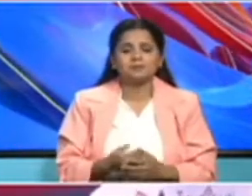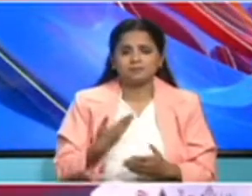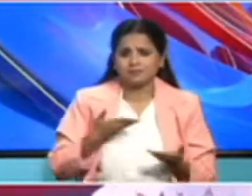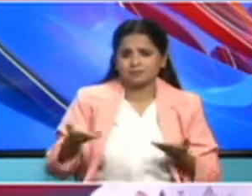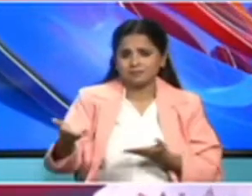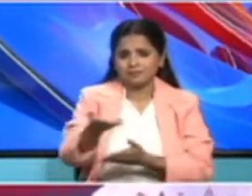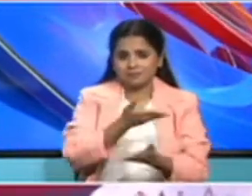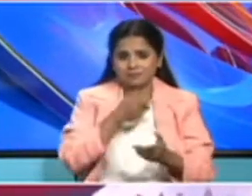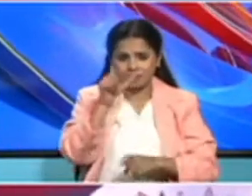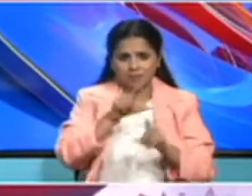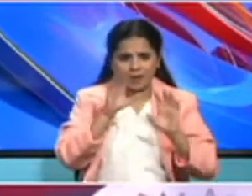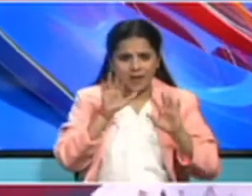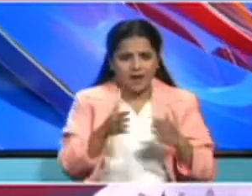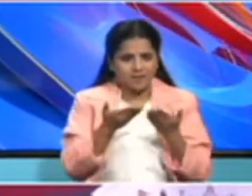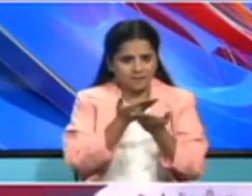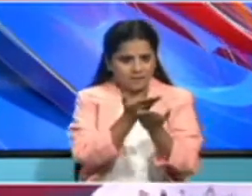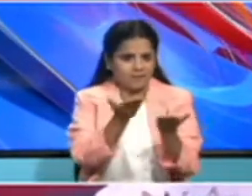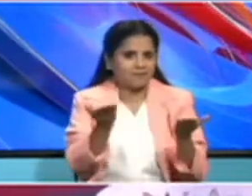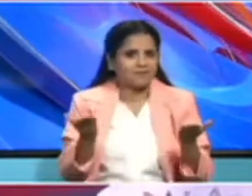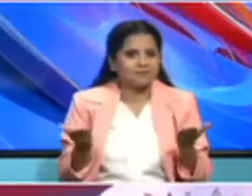हमारे साथ उपस्थित